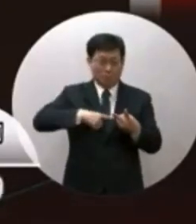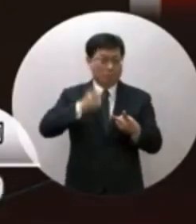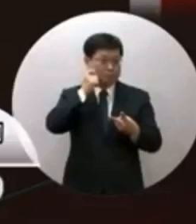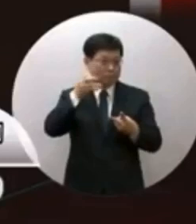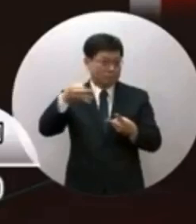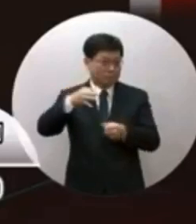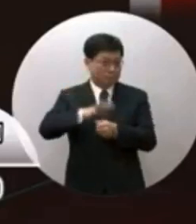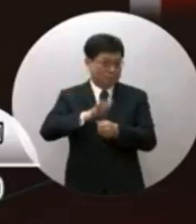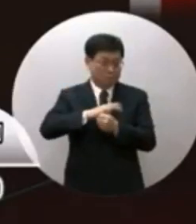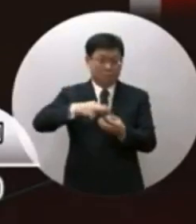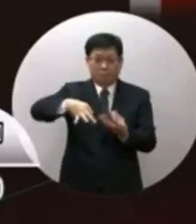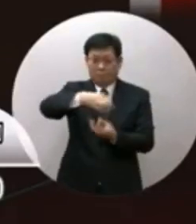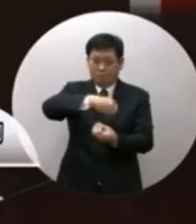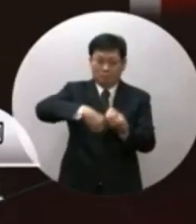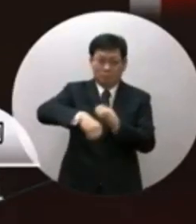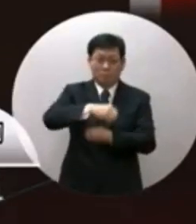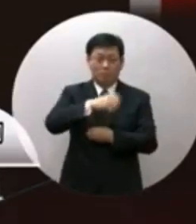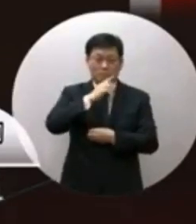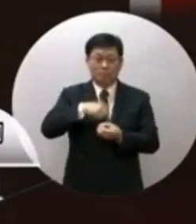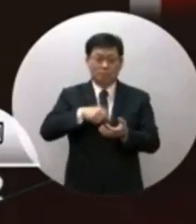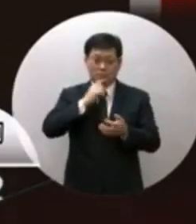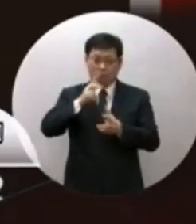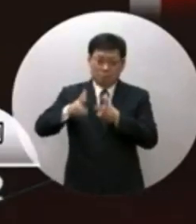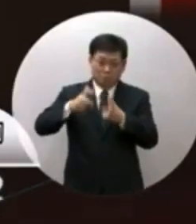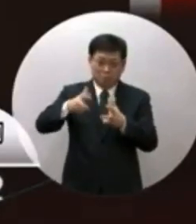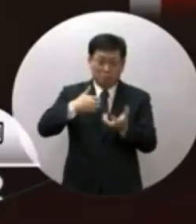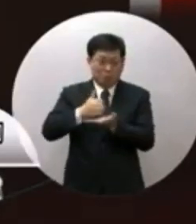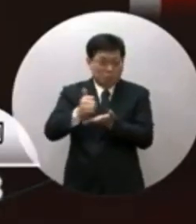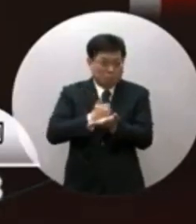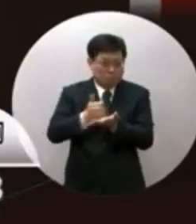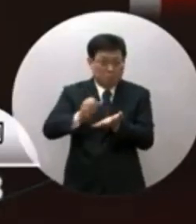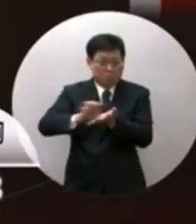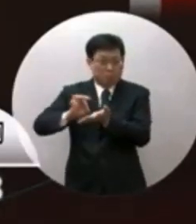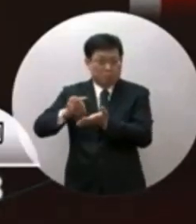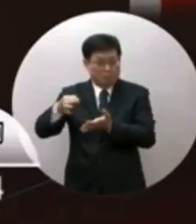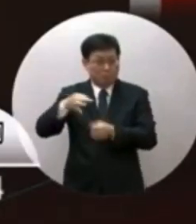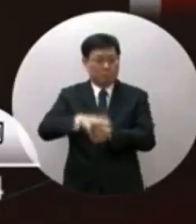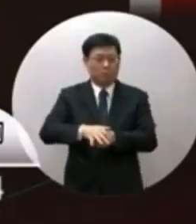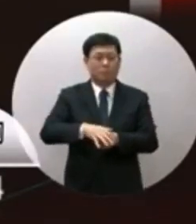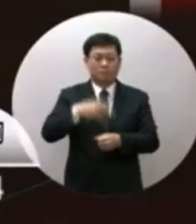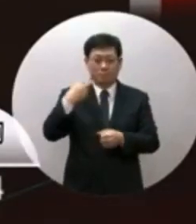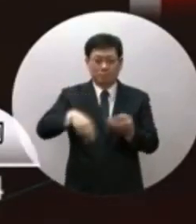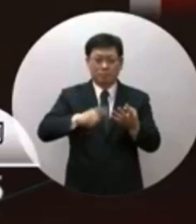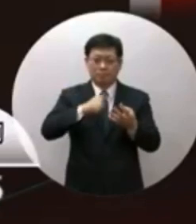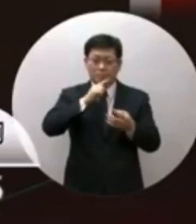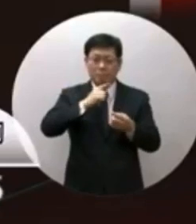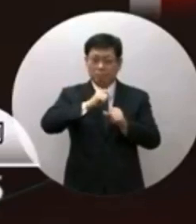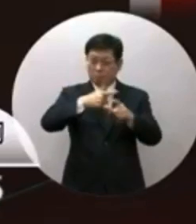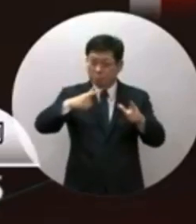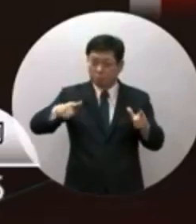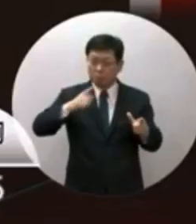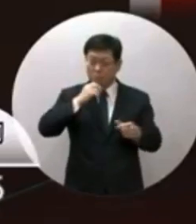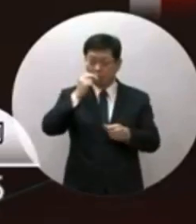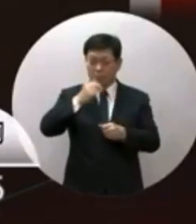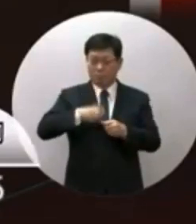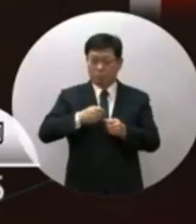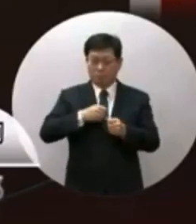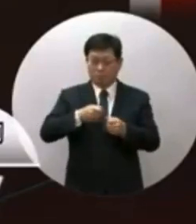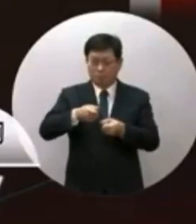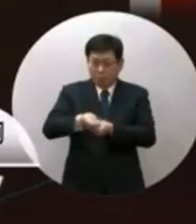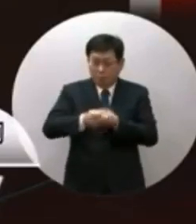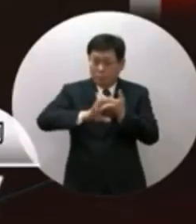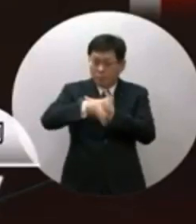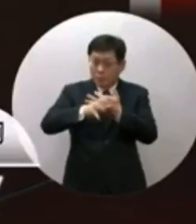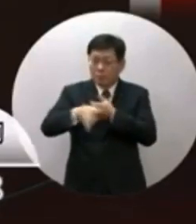薪资、营运资金、生产及运销等补助，以及办理农渔产品拓展海外市